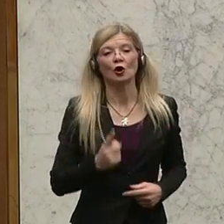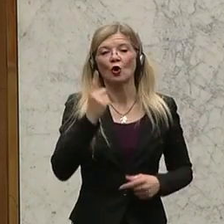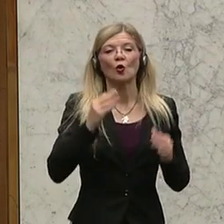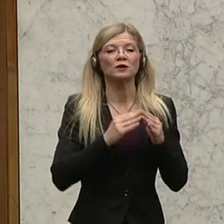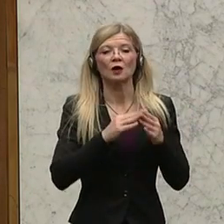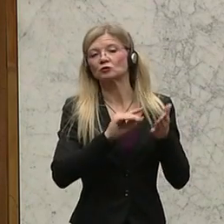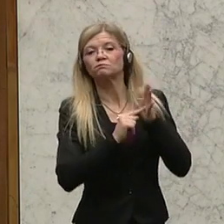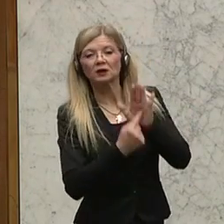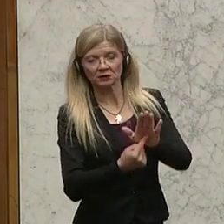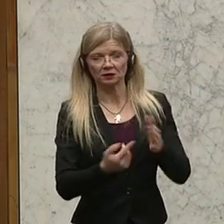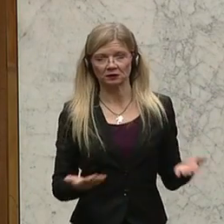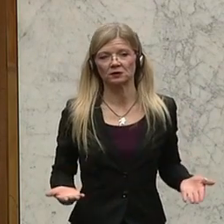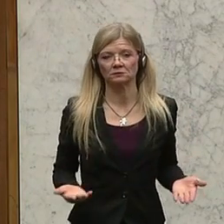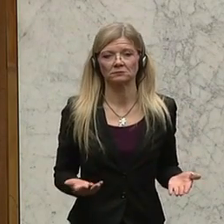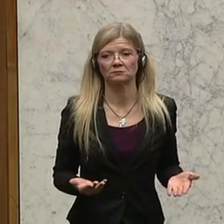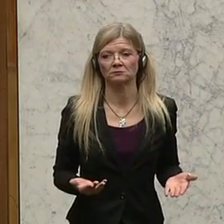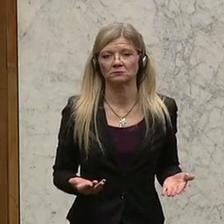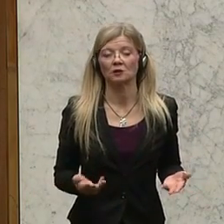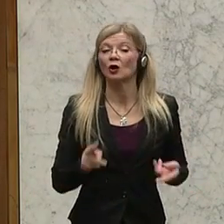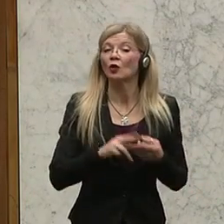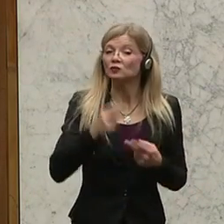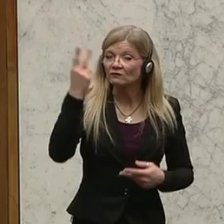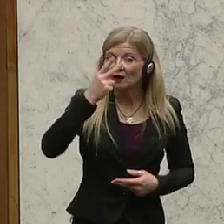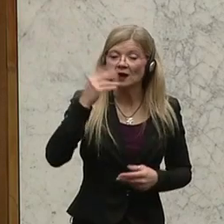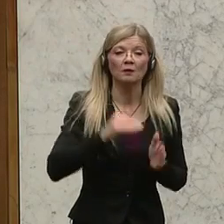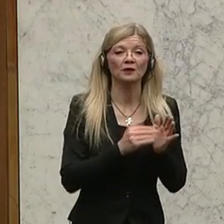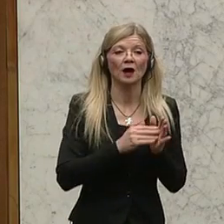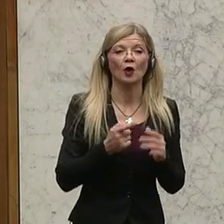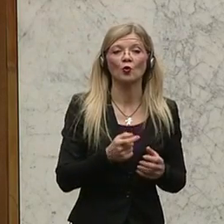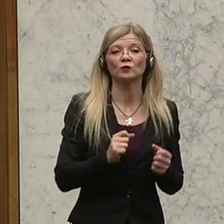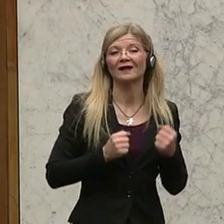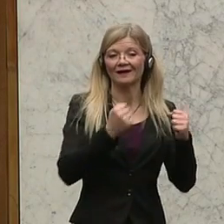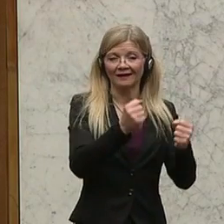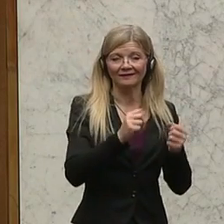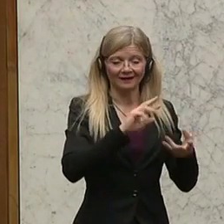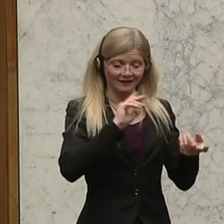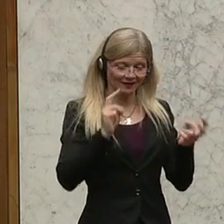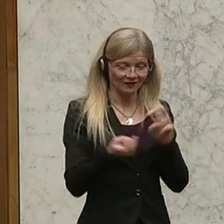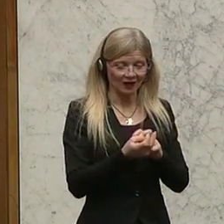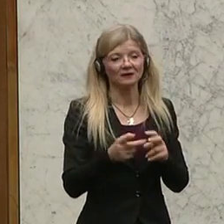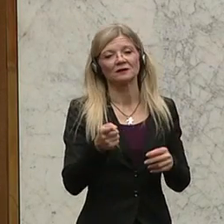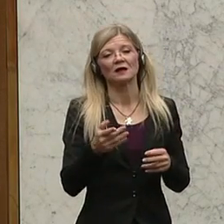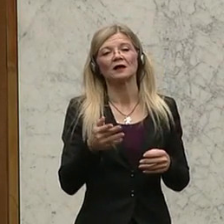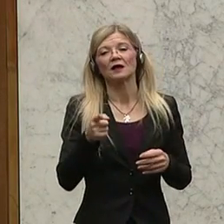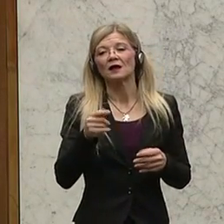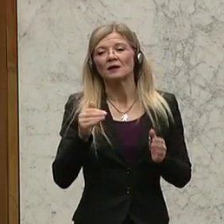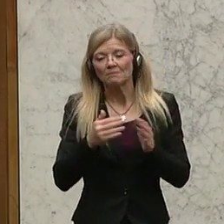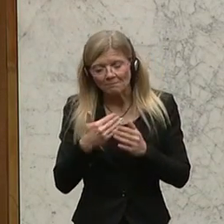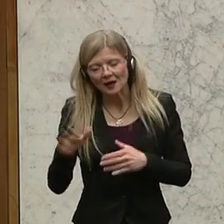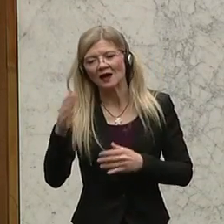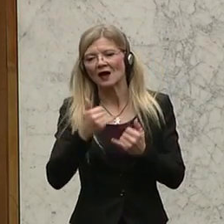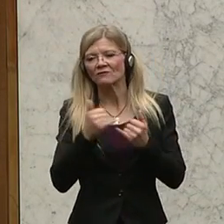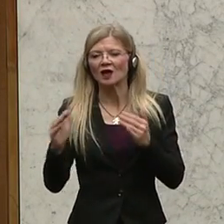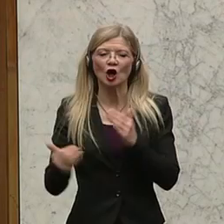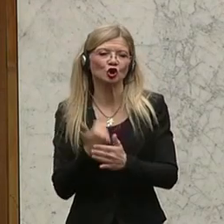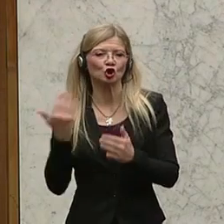diesen präsentieren werden. Und natürlich brauchen wir die Energiewende, noch einen stärkeren Ausbau der erneuerbaren Energieträgern.